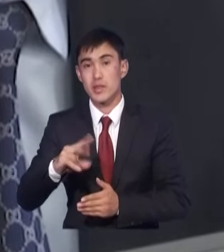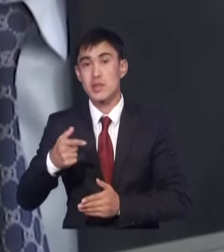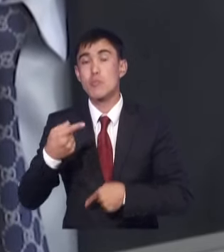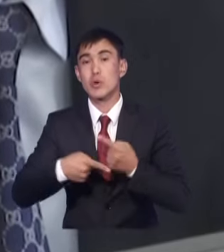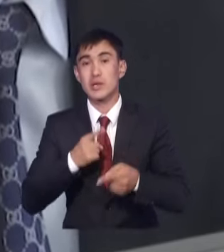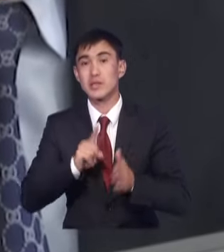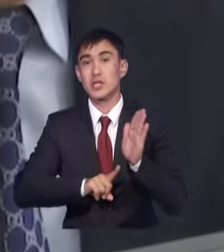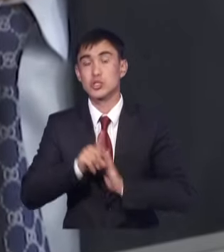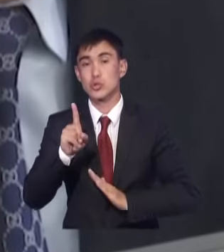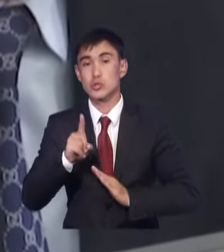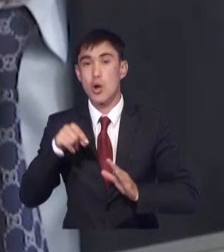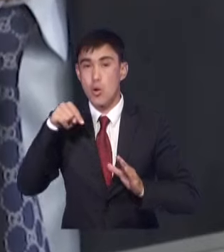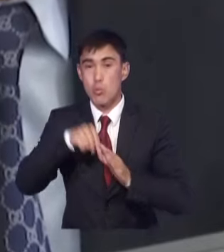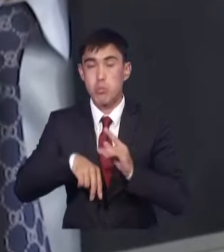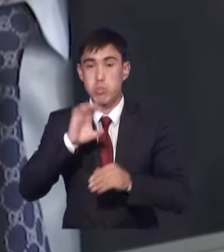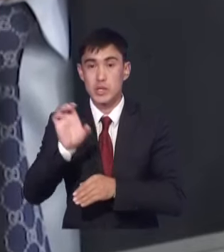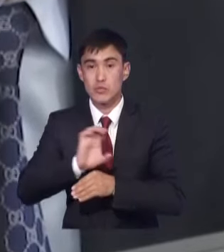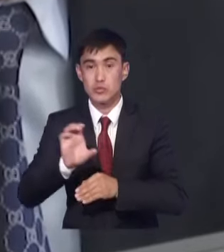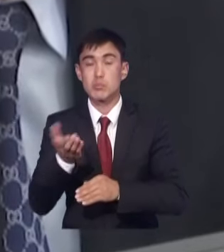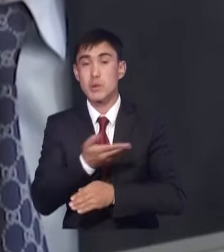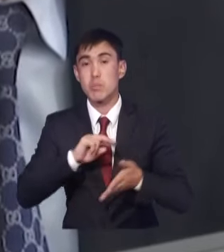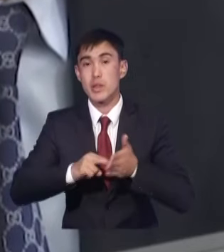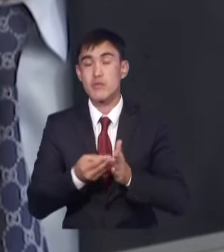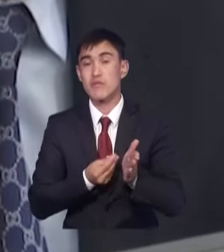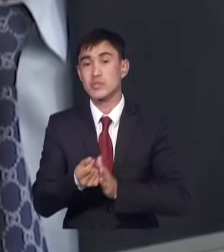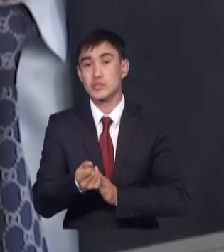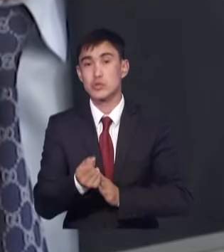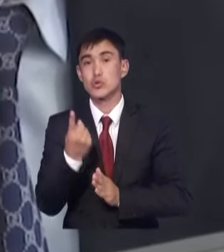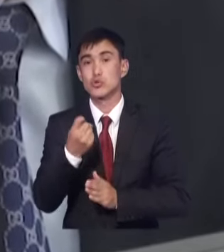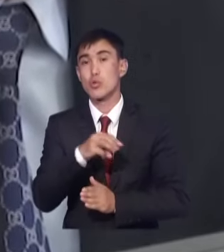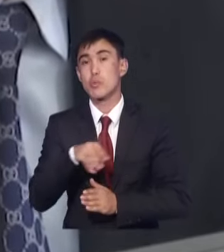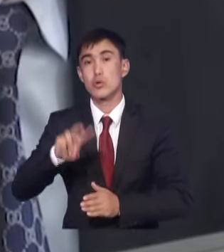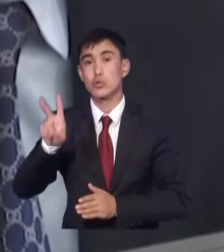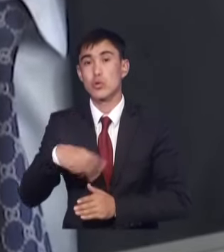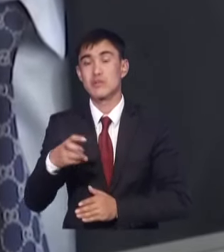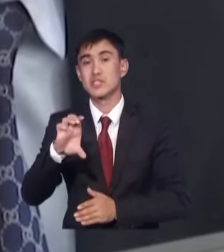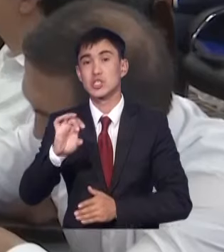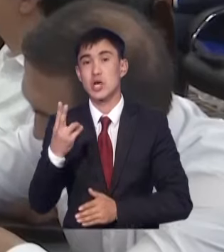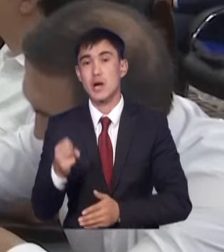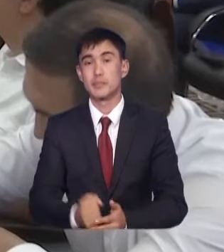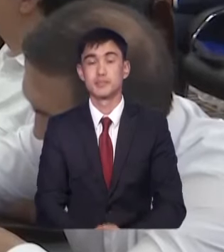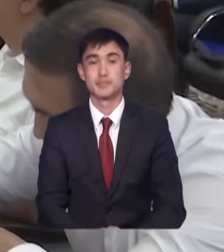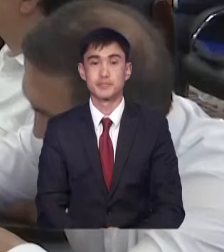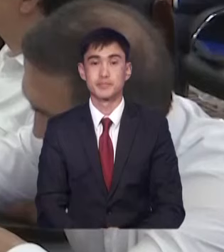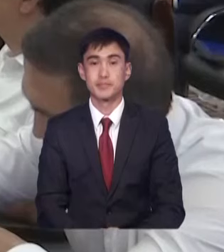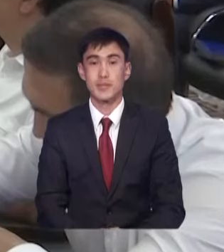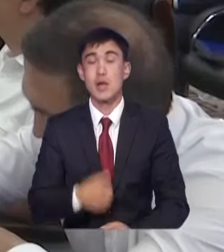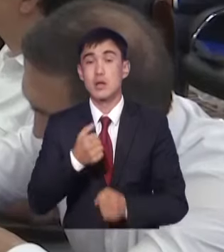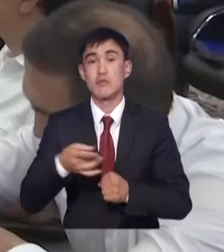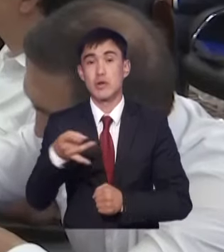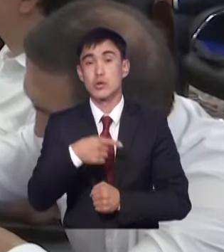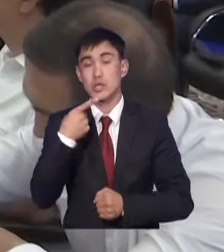Когда начнётся стадия глубокого ниру инвестировать 100 мил долларов США глава региона упомянув